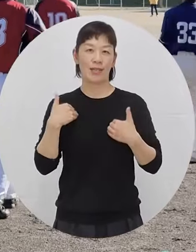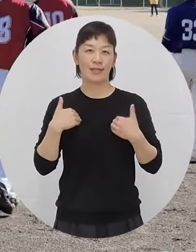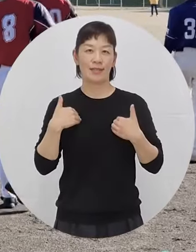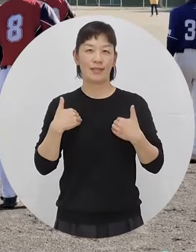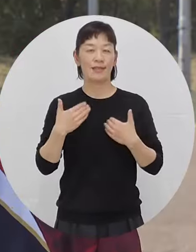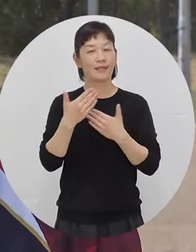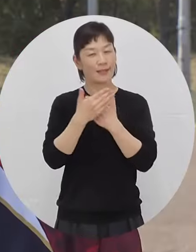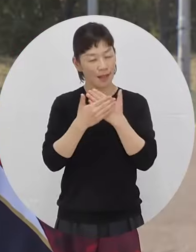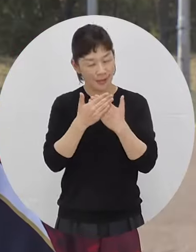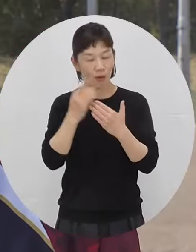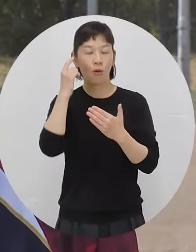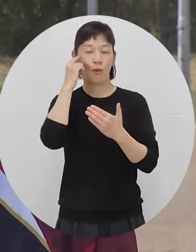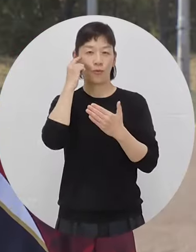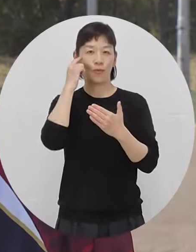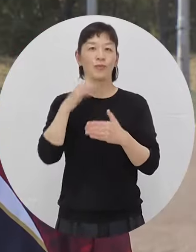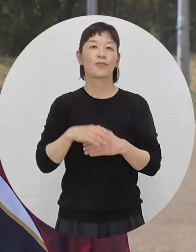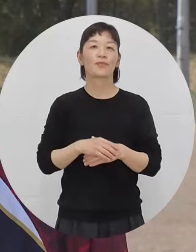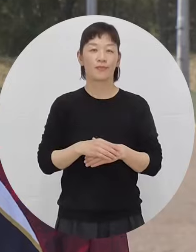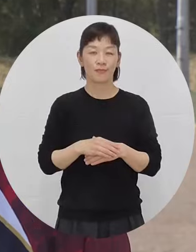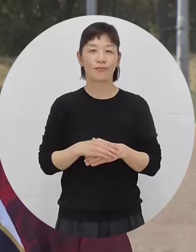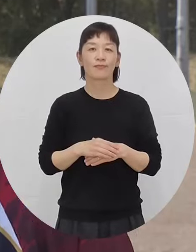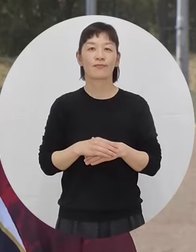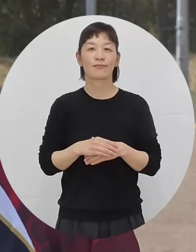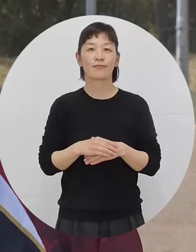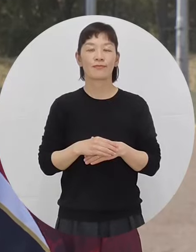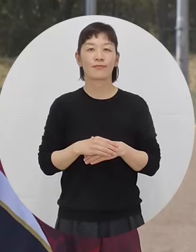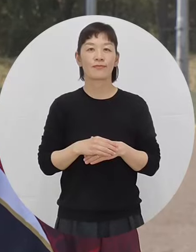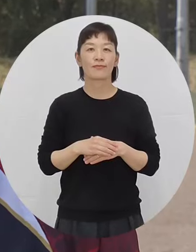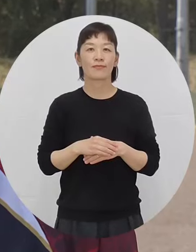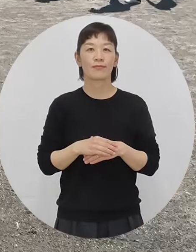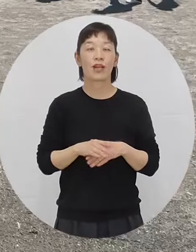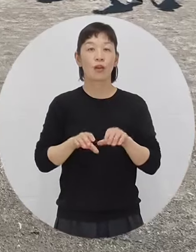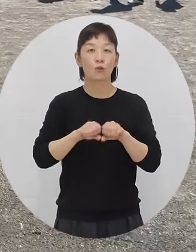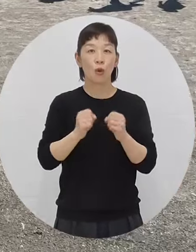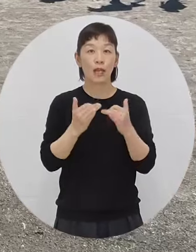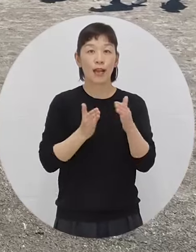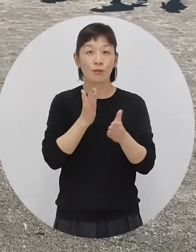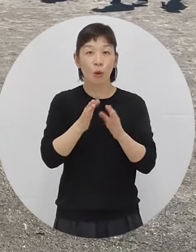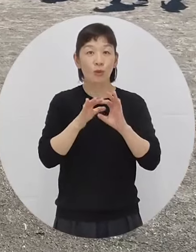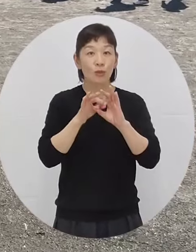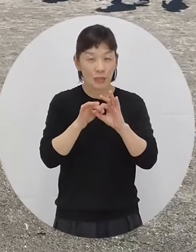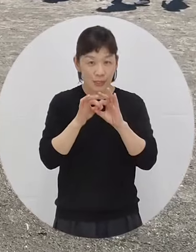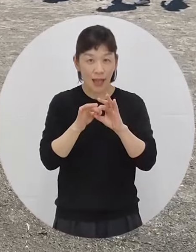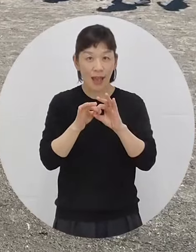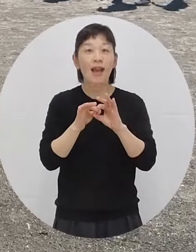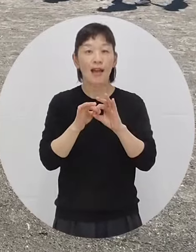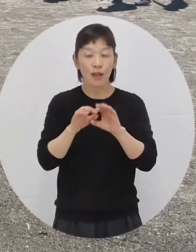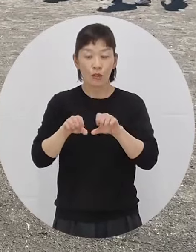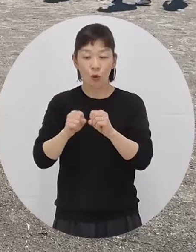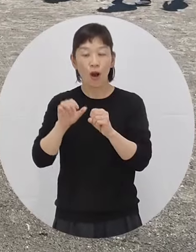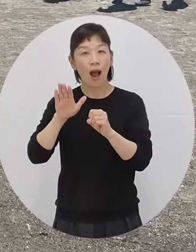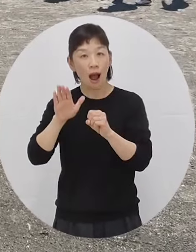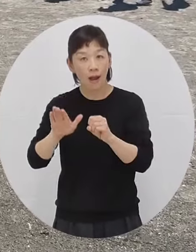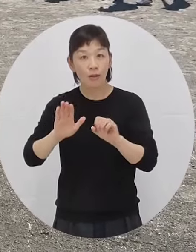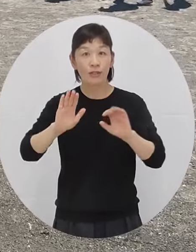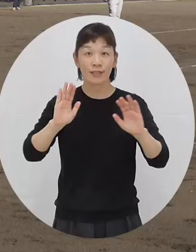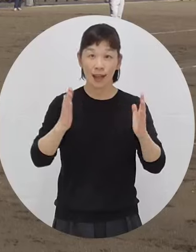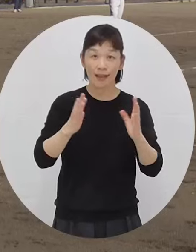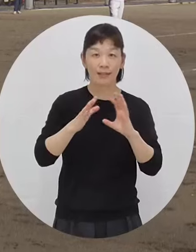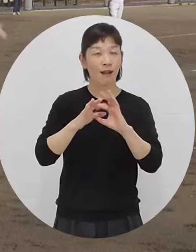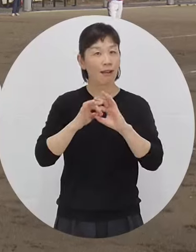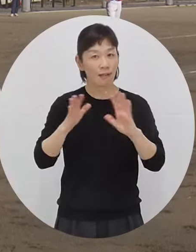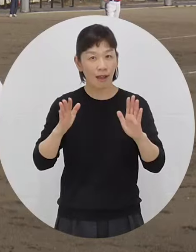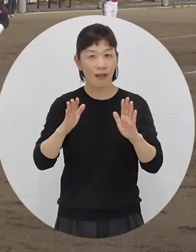はそれが私の財産だと思ってます。まあ、チームの人たちもね。 障害者スポーツを通じて、障害のある